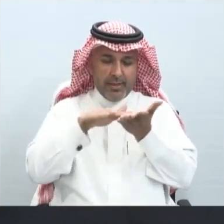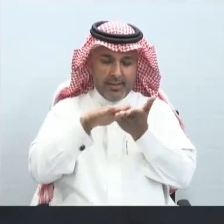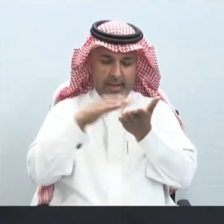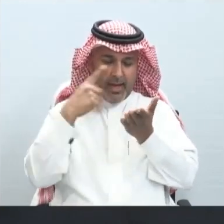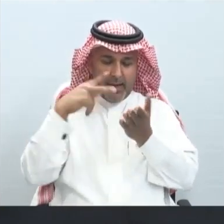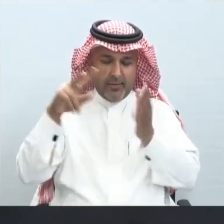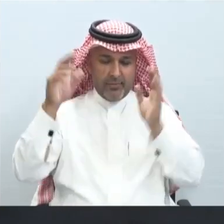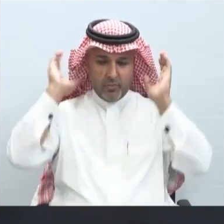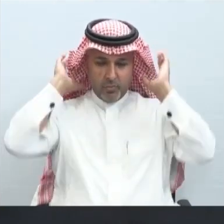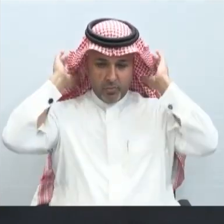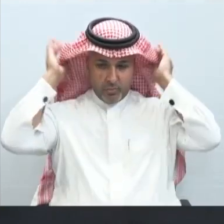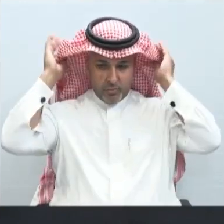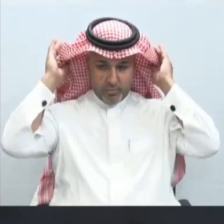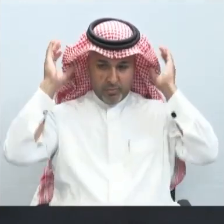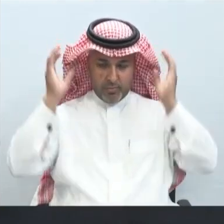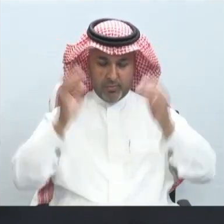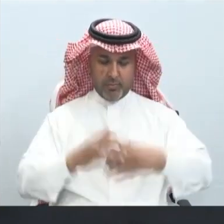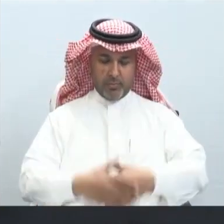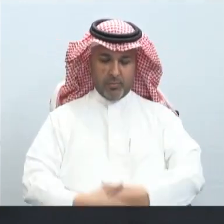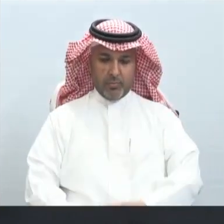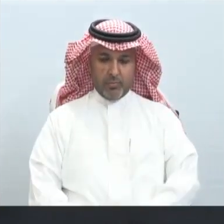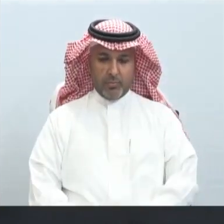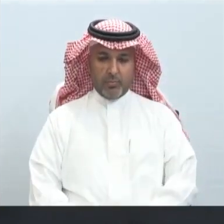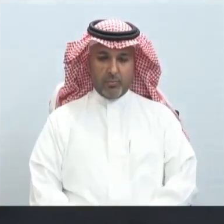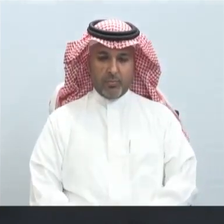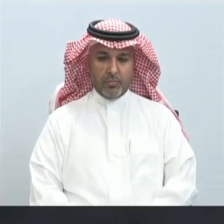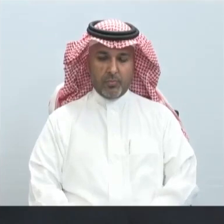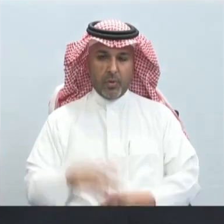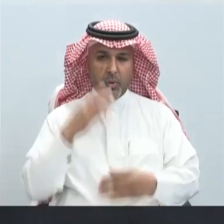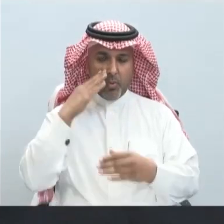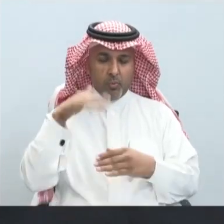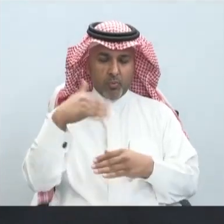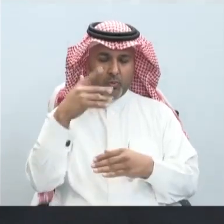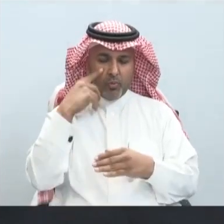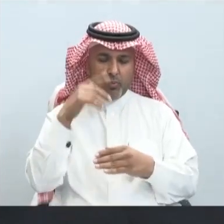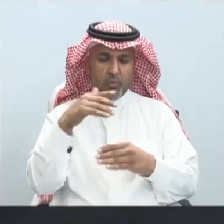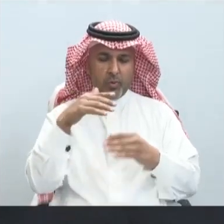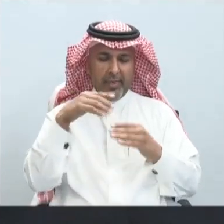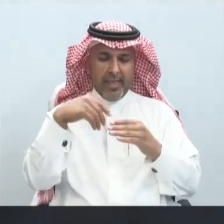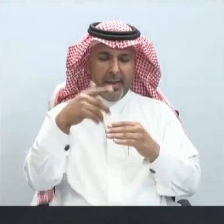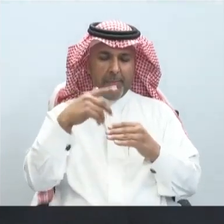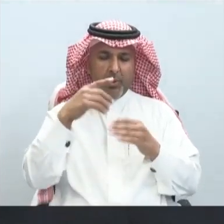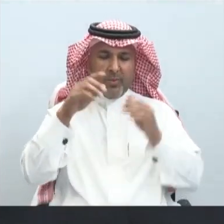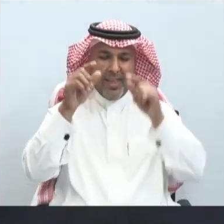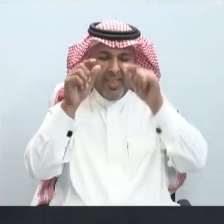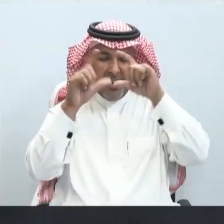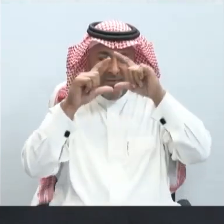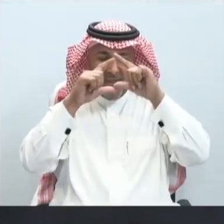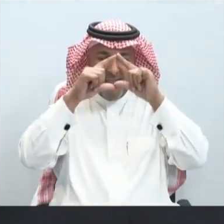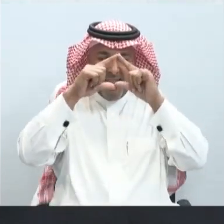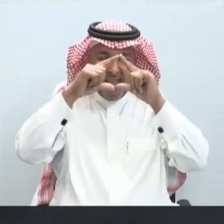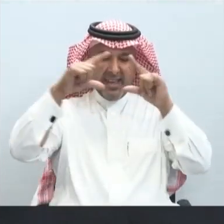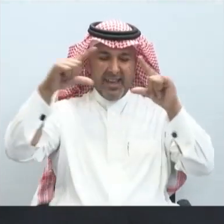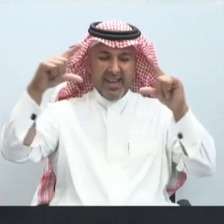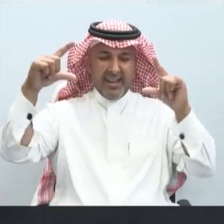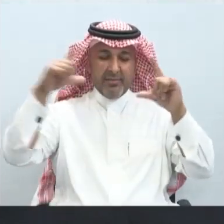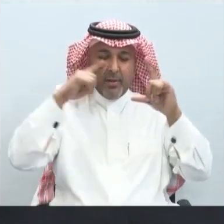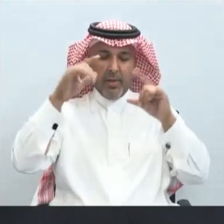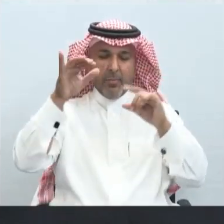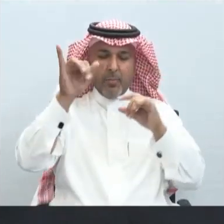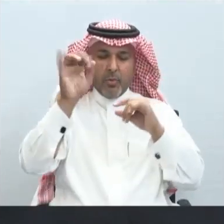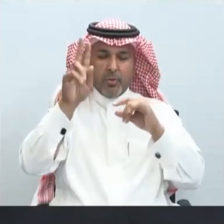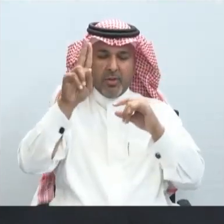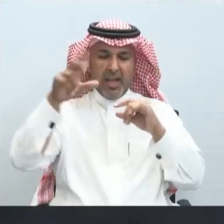شويه في المثلث وحناخذ مساحه متوازي الاضلاع نستخدم نفس القانون السابق ولكن راح نشوف وش التغيير اللي راح